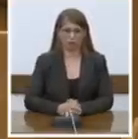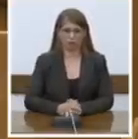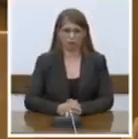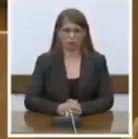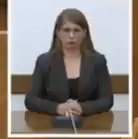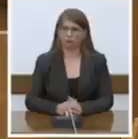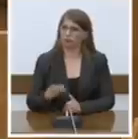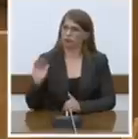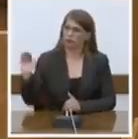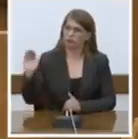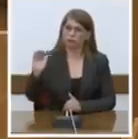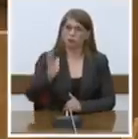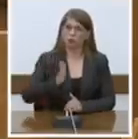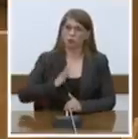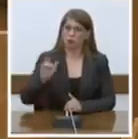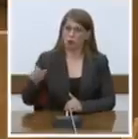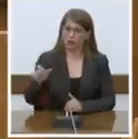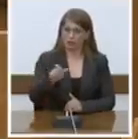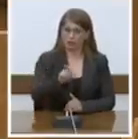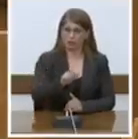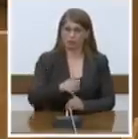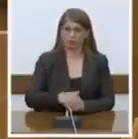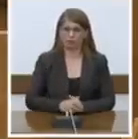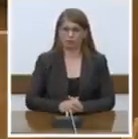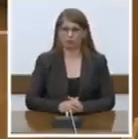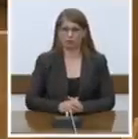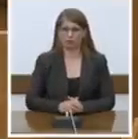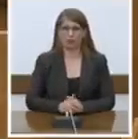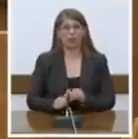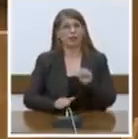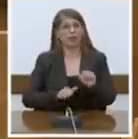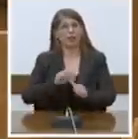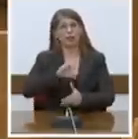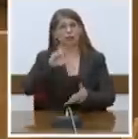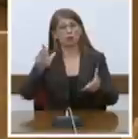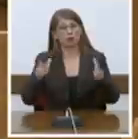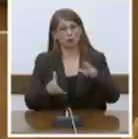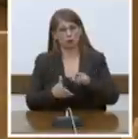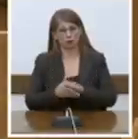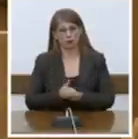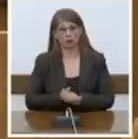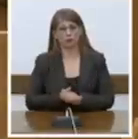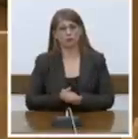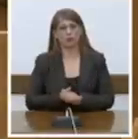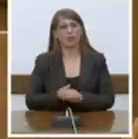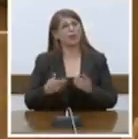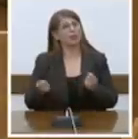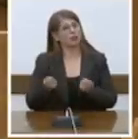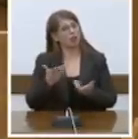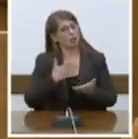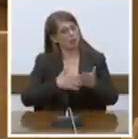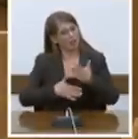κάλεσα τους πολίτες να αλλάξουμε τον κόσμο και να το κάνουμε με αγάπη.